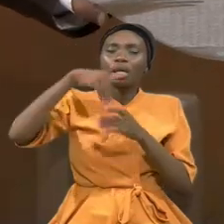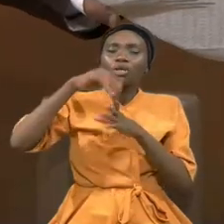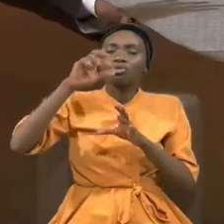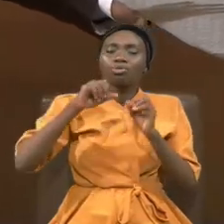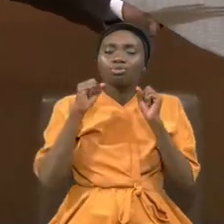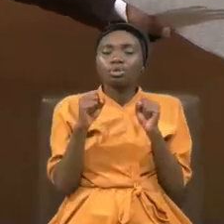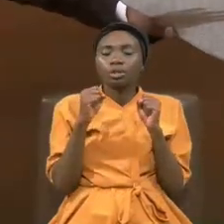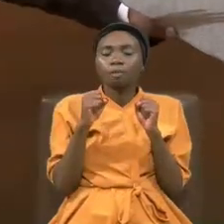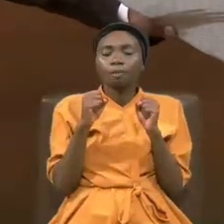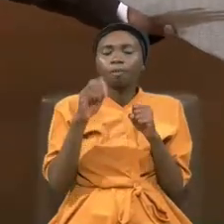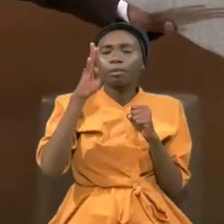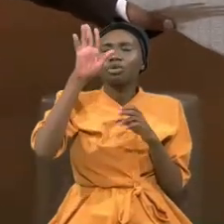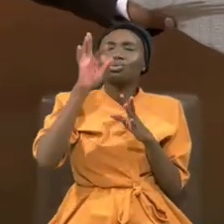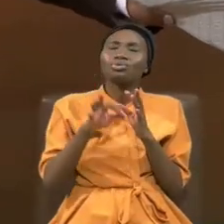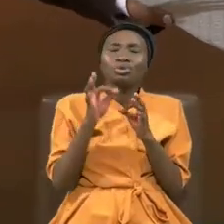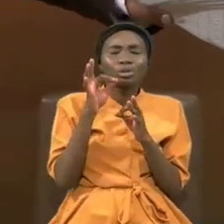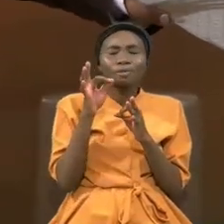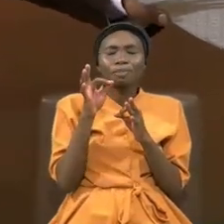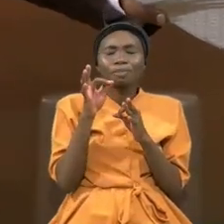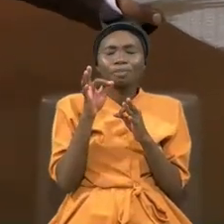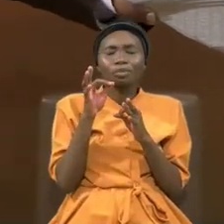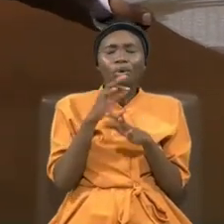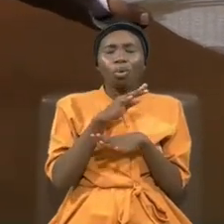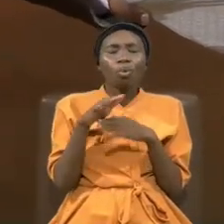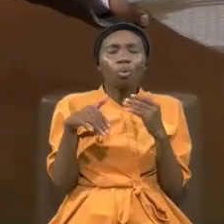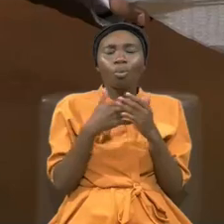ta force et par ton esprit,